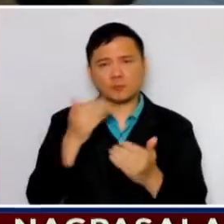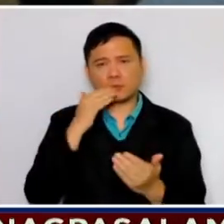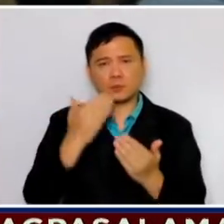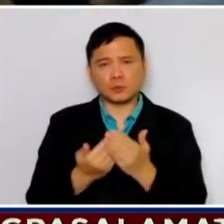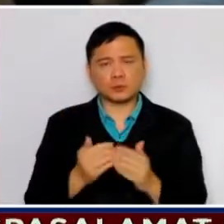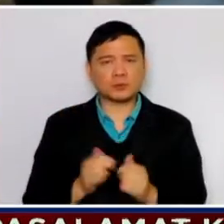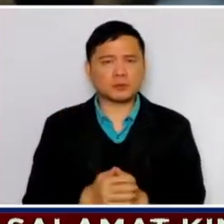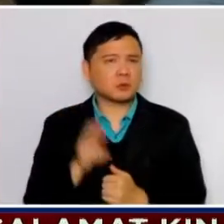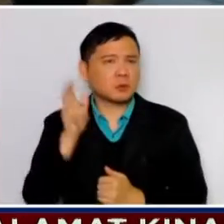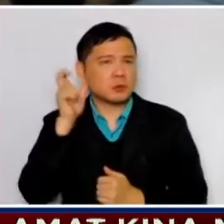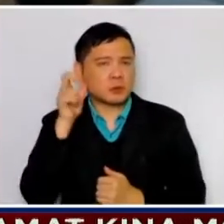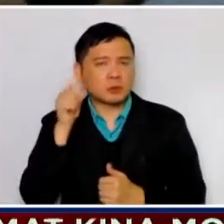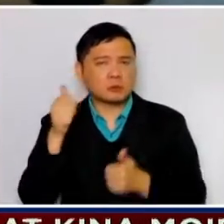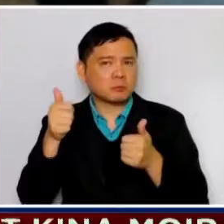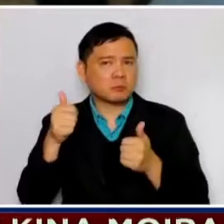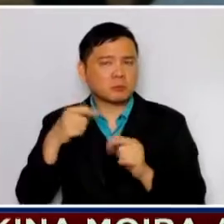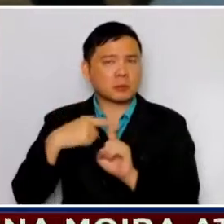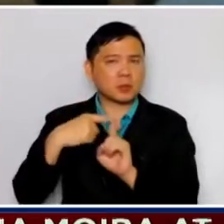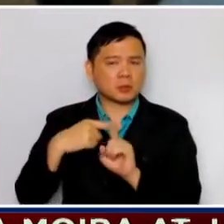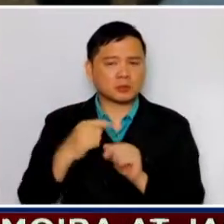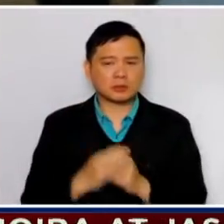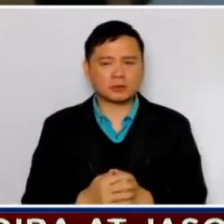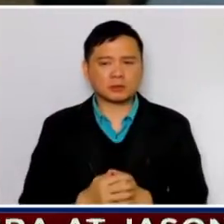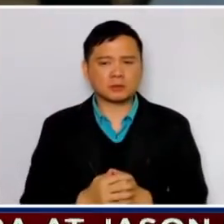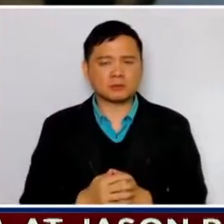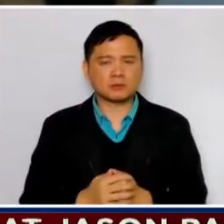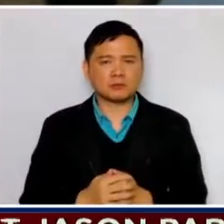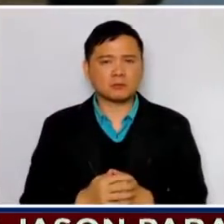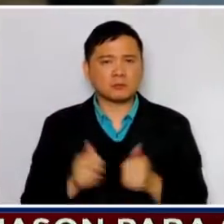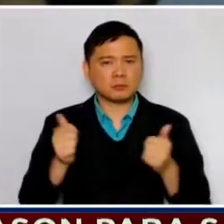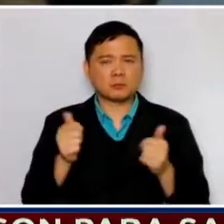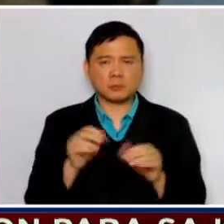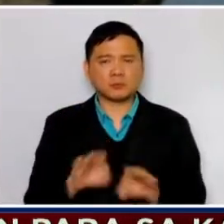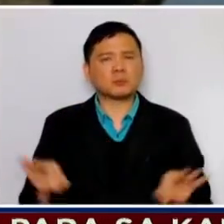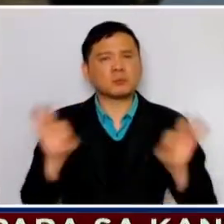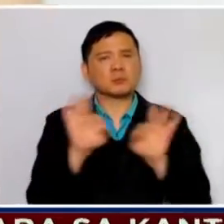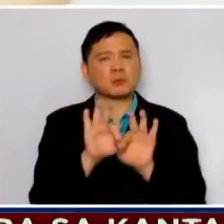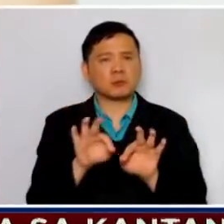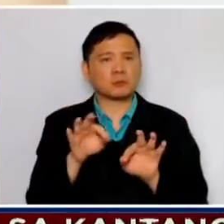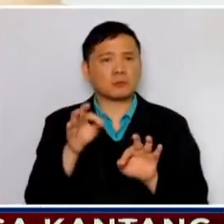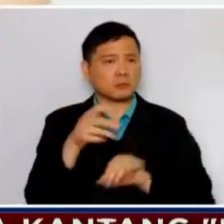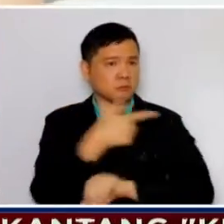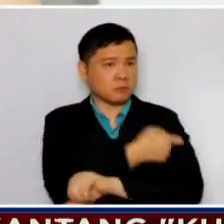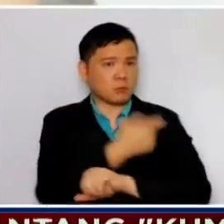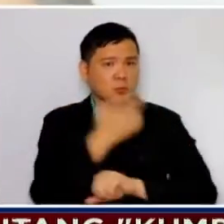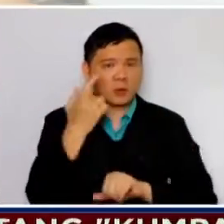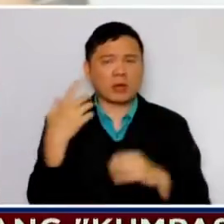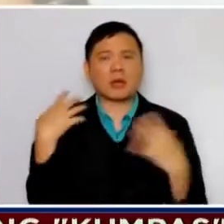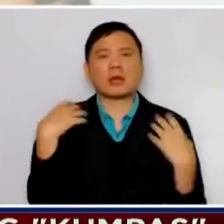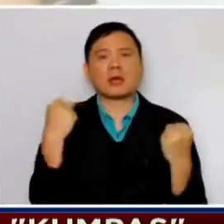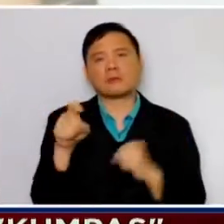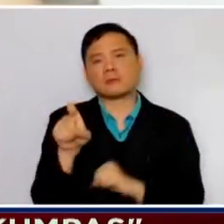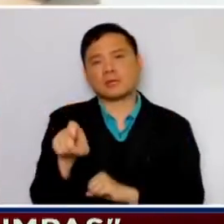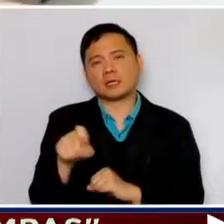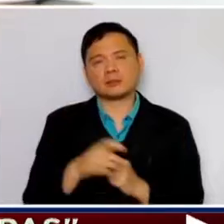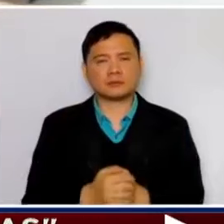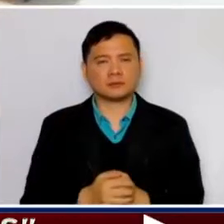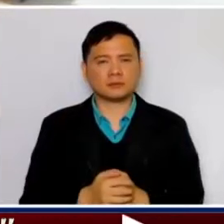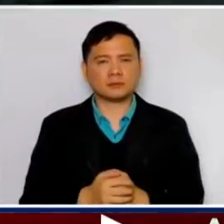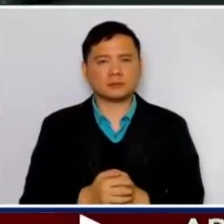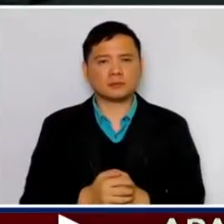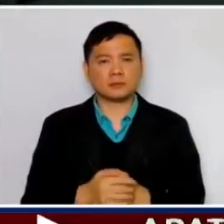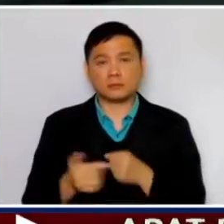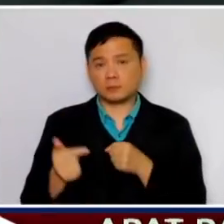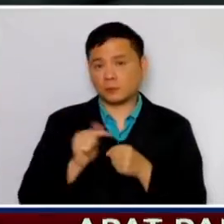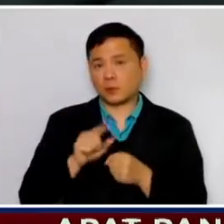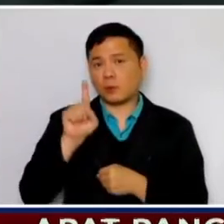eh. Yung nilagdat lang ako isang araw, okay na. Mahalaga sa akin kasi sa health din natin. 1.8 milyong individual na edad 12